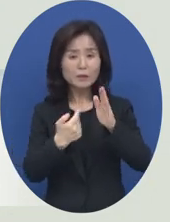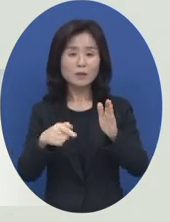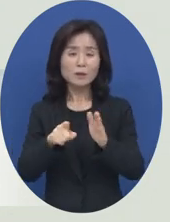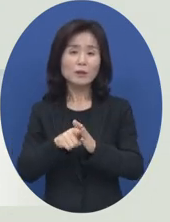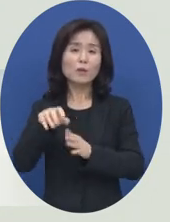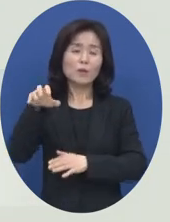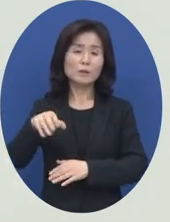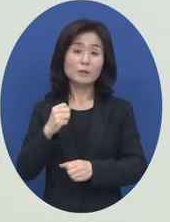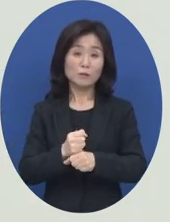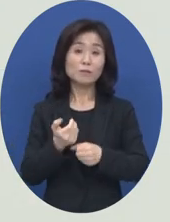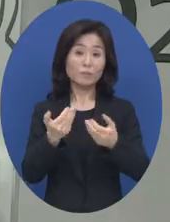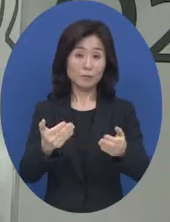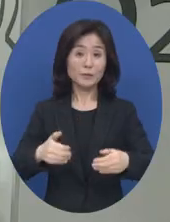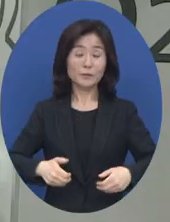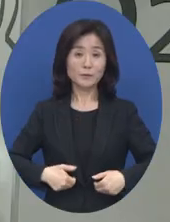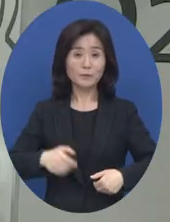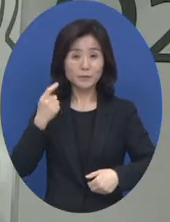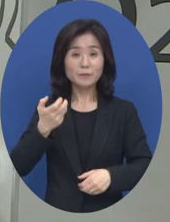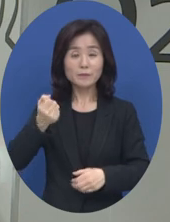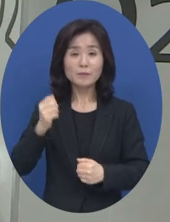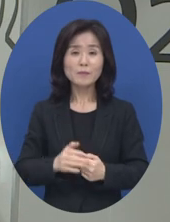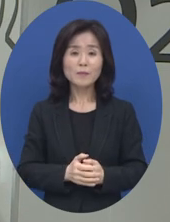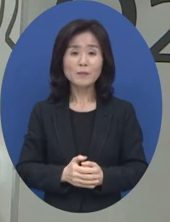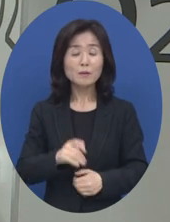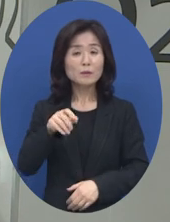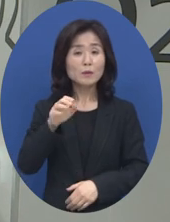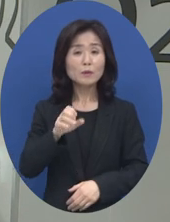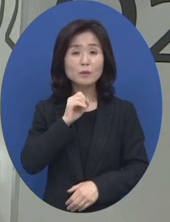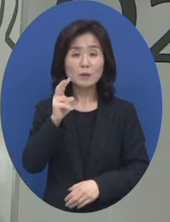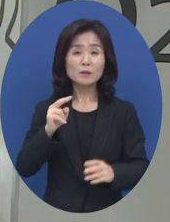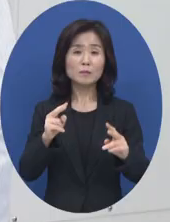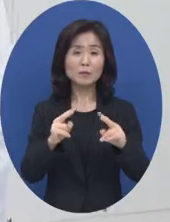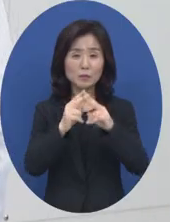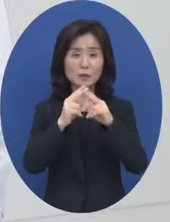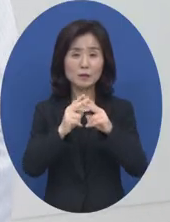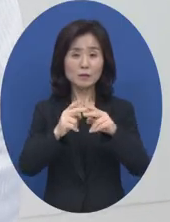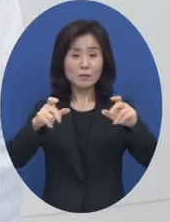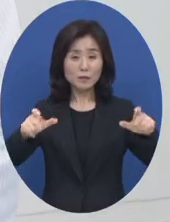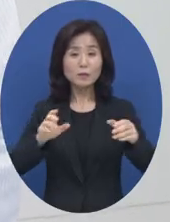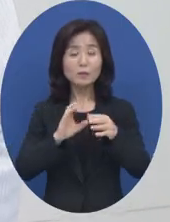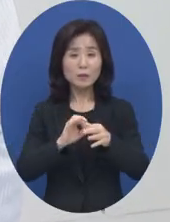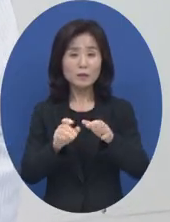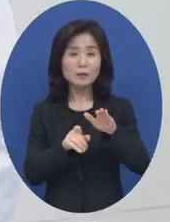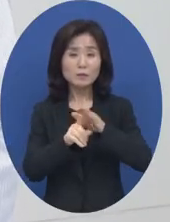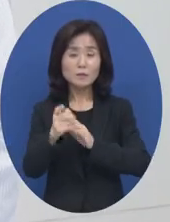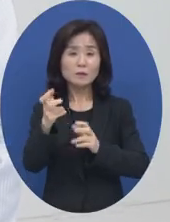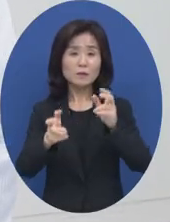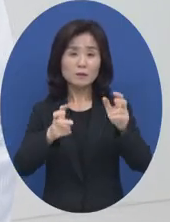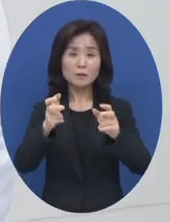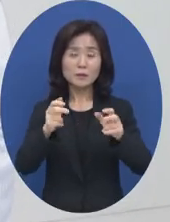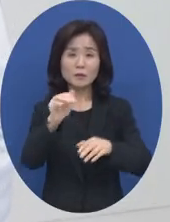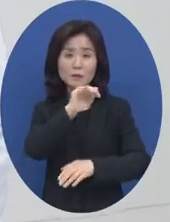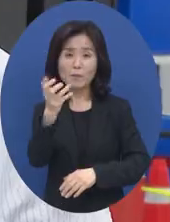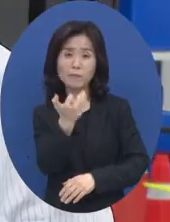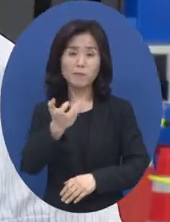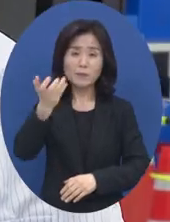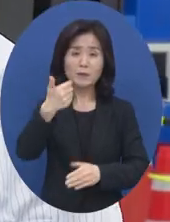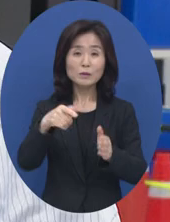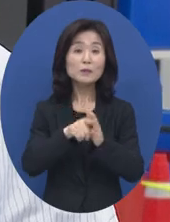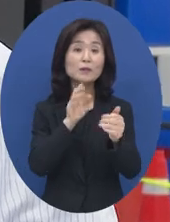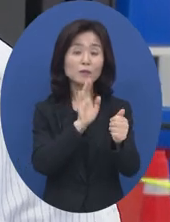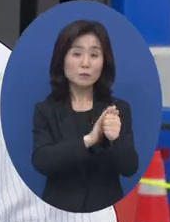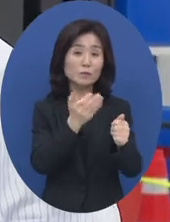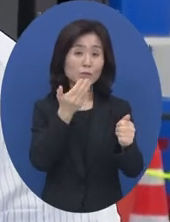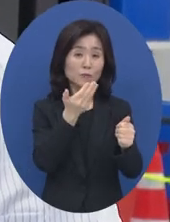틀을 만들어주는 거다, 이렇게 생각합니다. 이곳에선 용인 반도체 클러스터를 통해 첨단 산업이 질적인 도약을 하도록